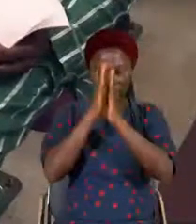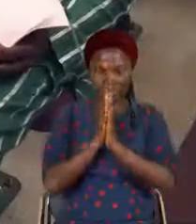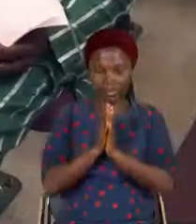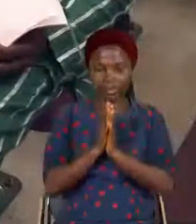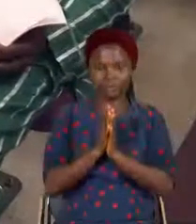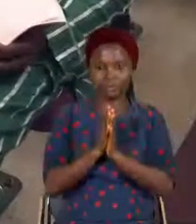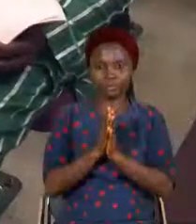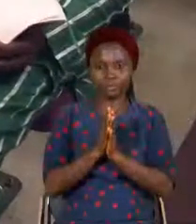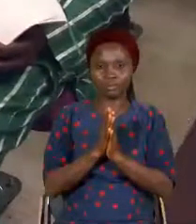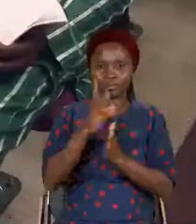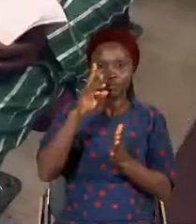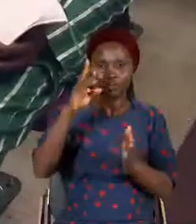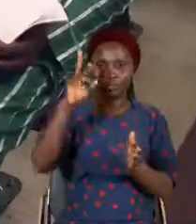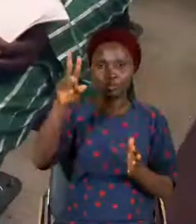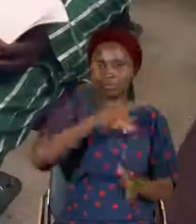de Jésus.